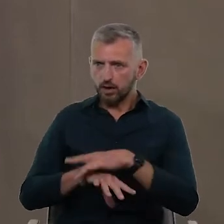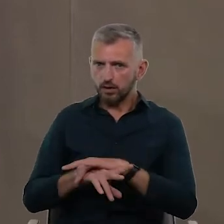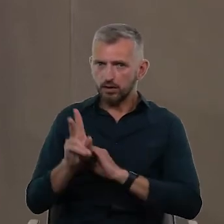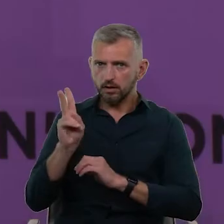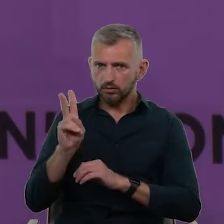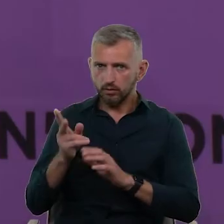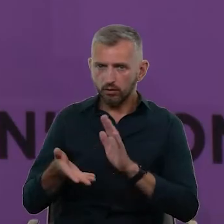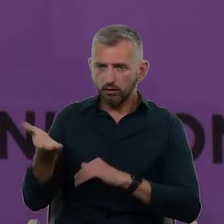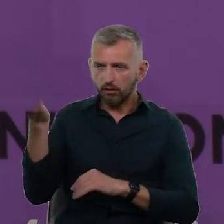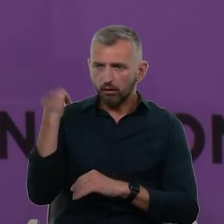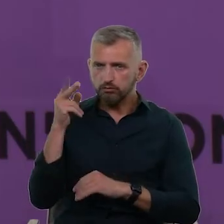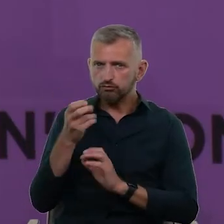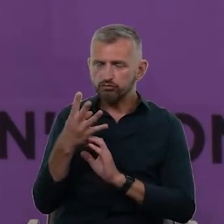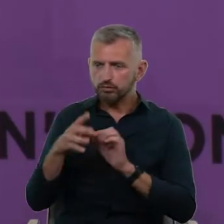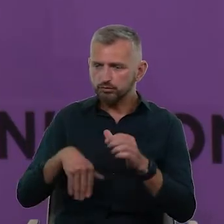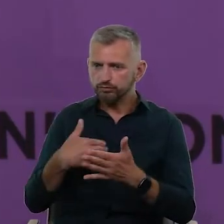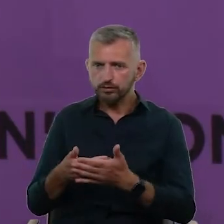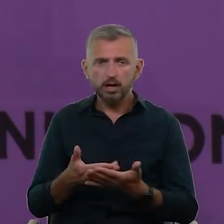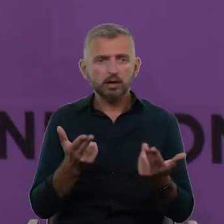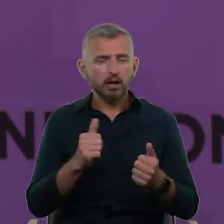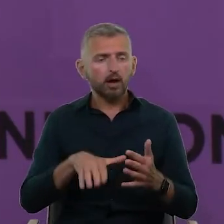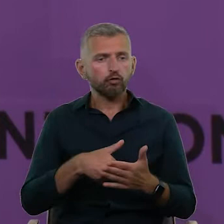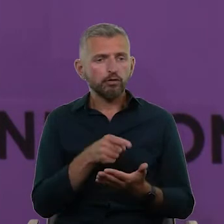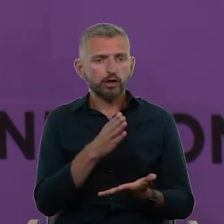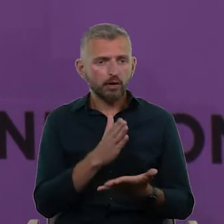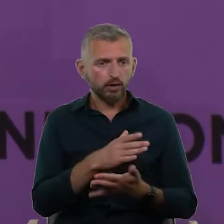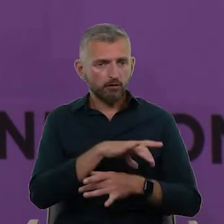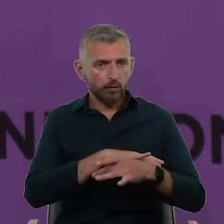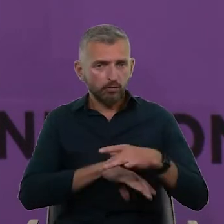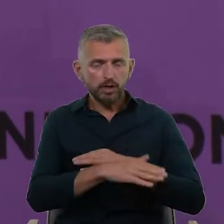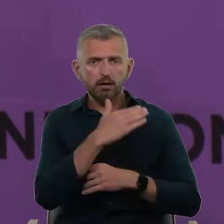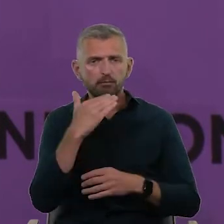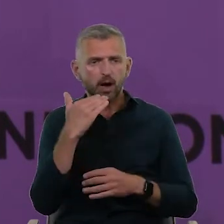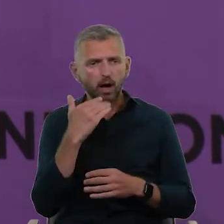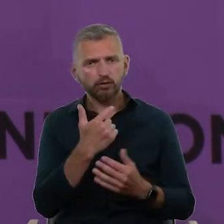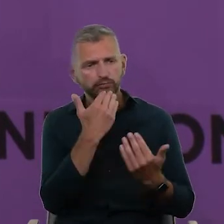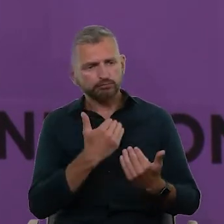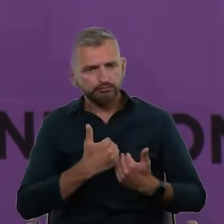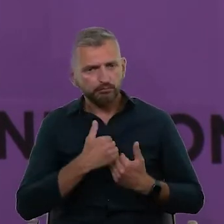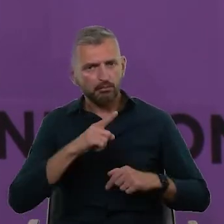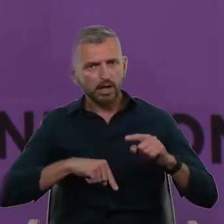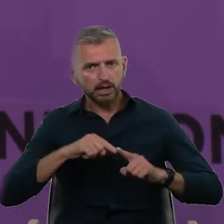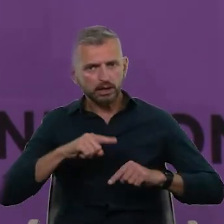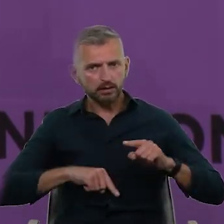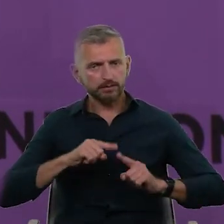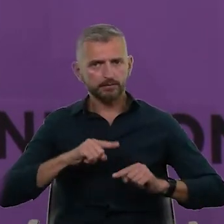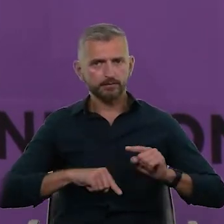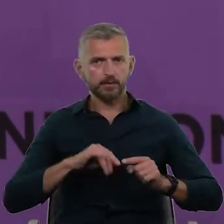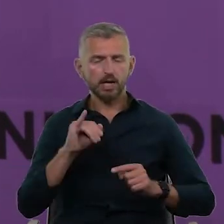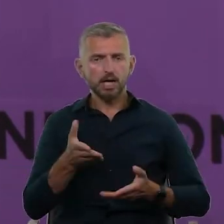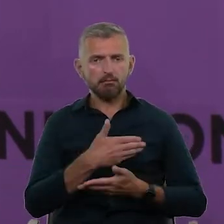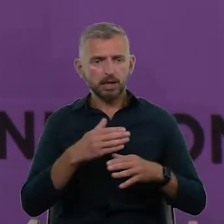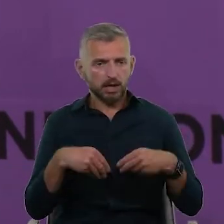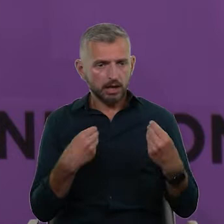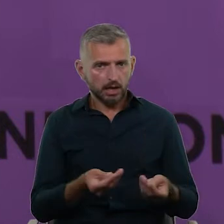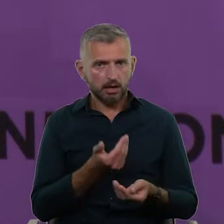сказали, з 2014 року? Вони досі знаходяться у полоні. У нас дуже багато звертаються рідних. І ми